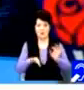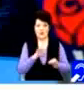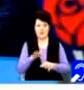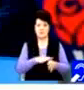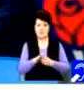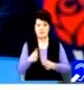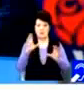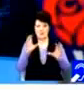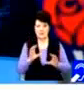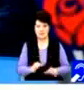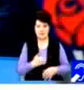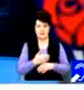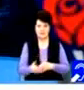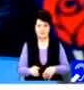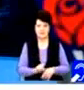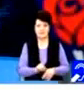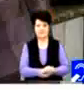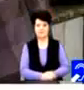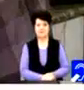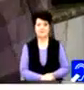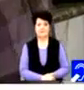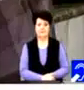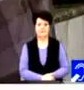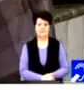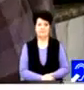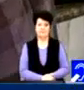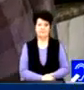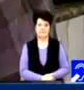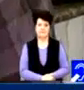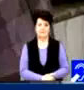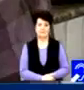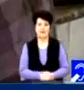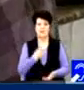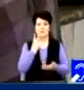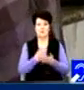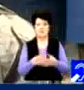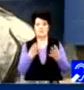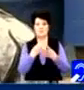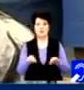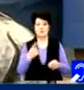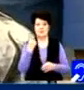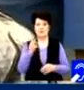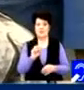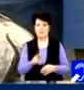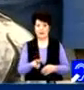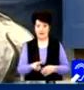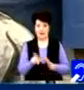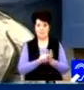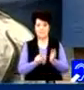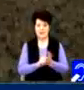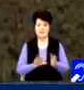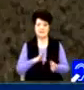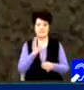plenul legislativului întârzie să apară potrivit democraților de la 1 aprilie pensiile